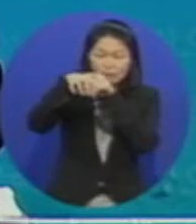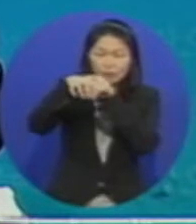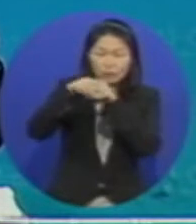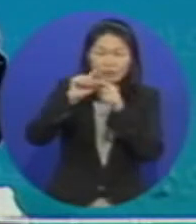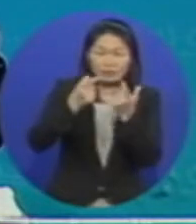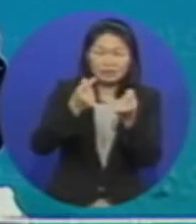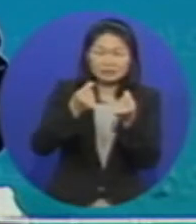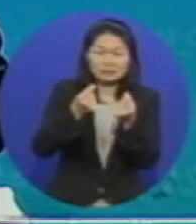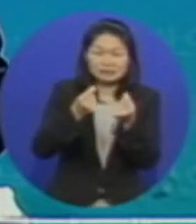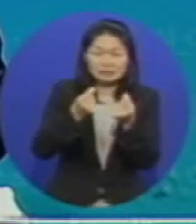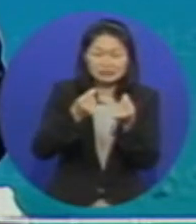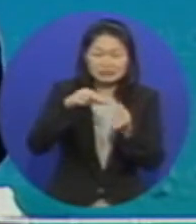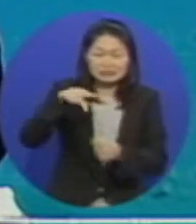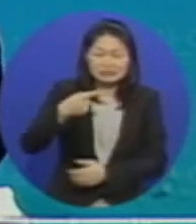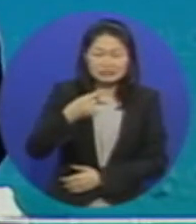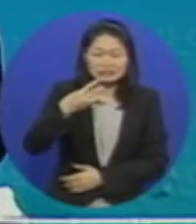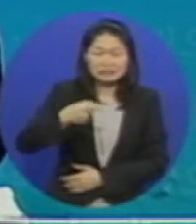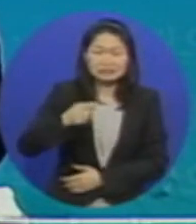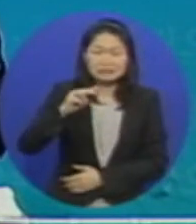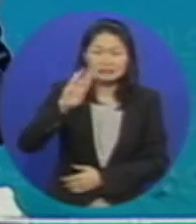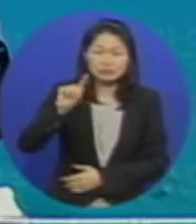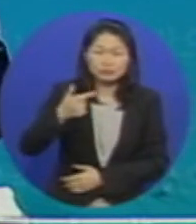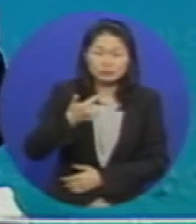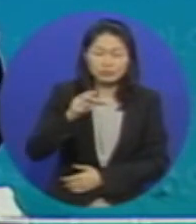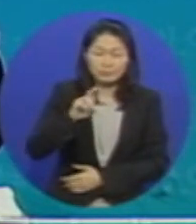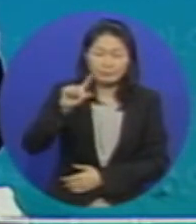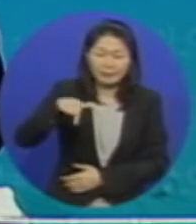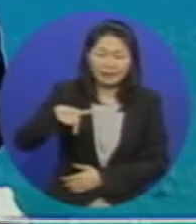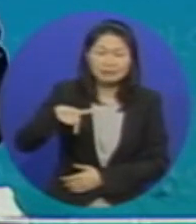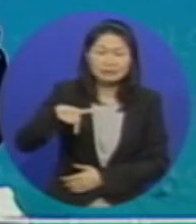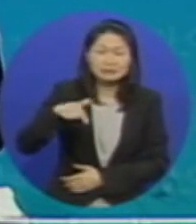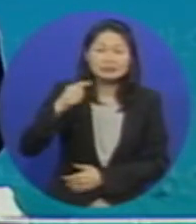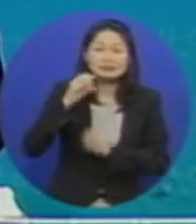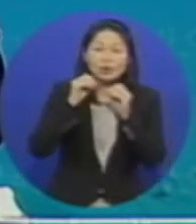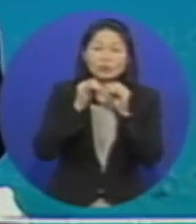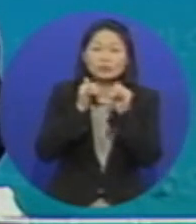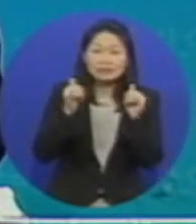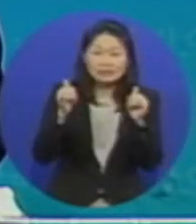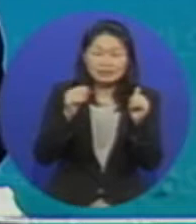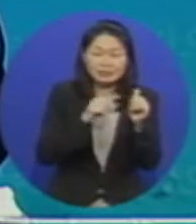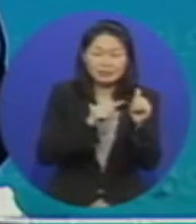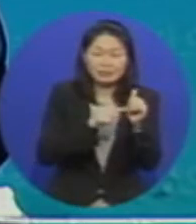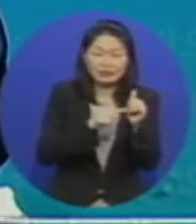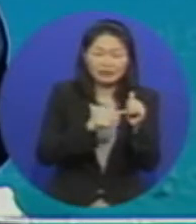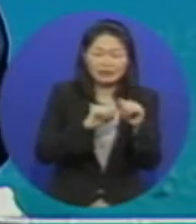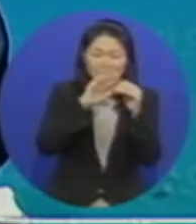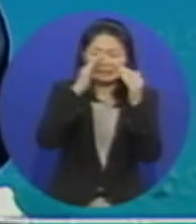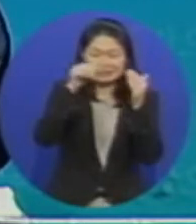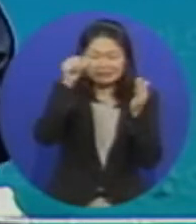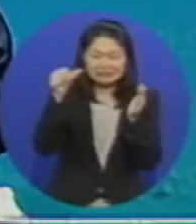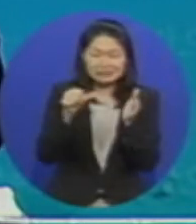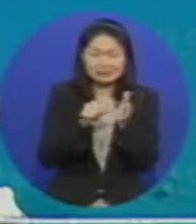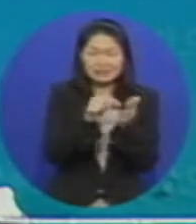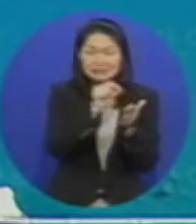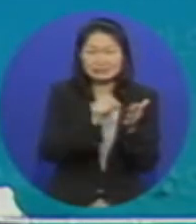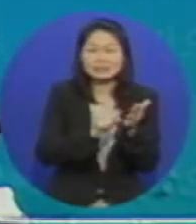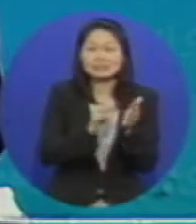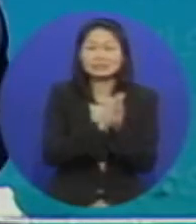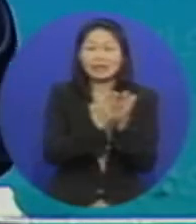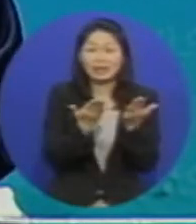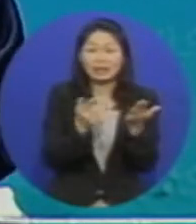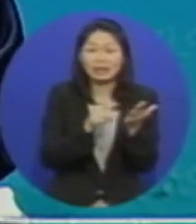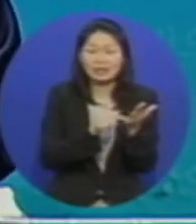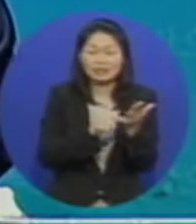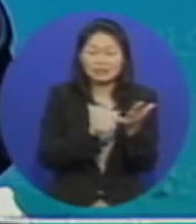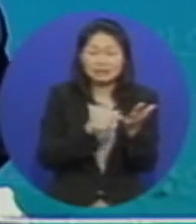스티븐 맥 매트 카프 선교사님 일본 선교사님 이 선교사님의 전기 입니다 이 스티븐 매트